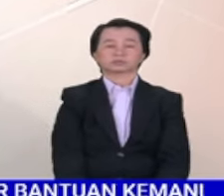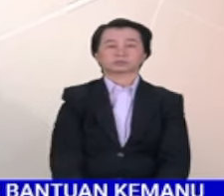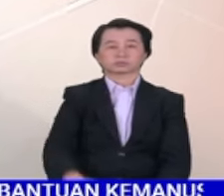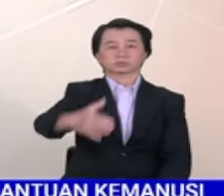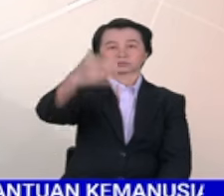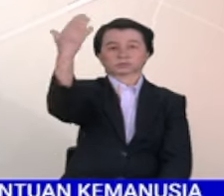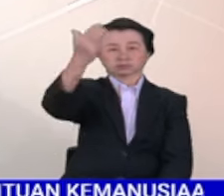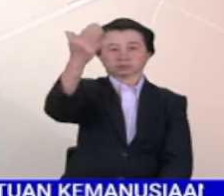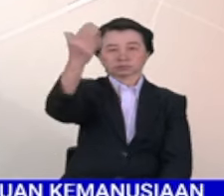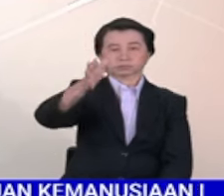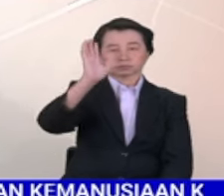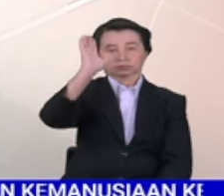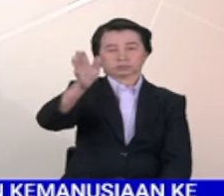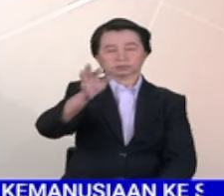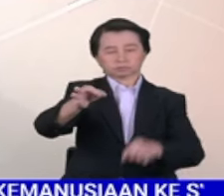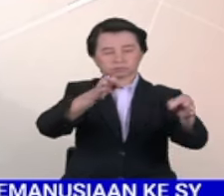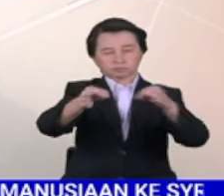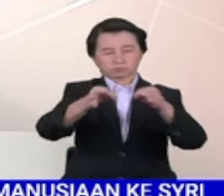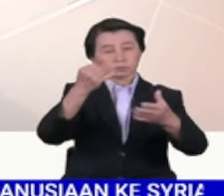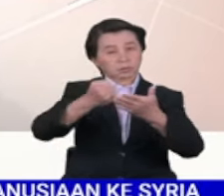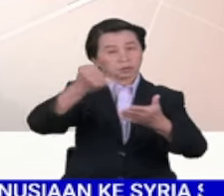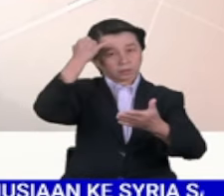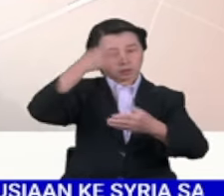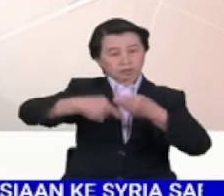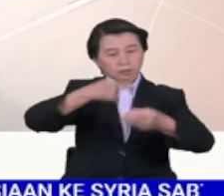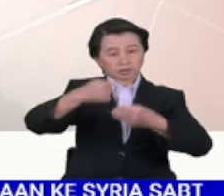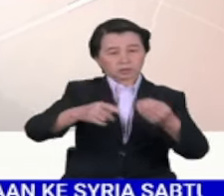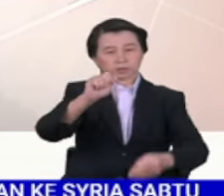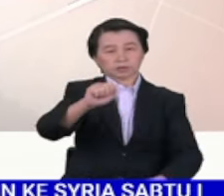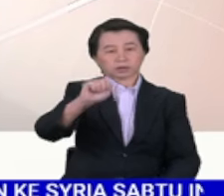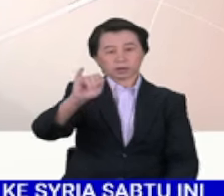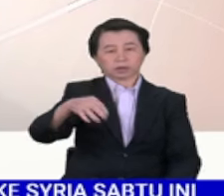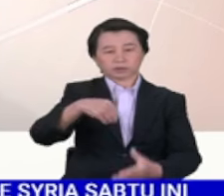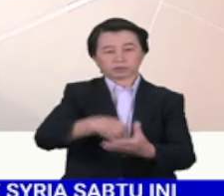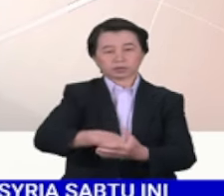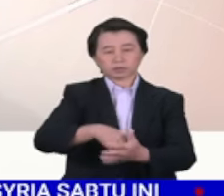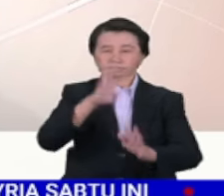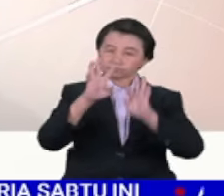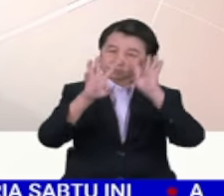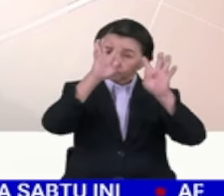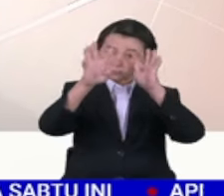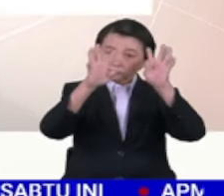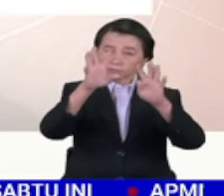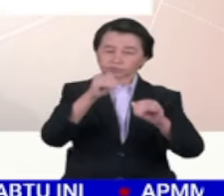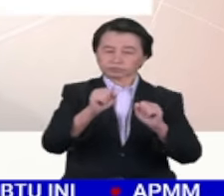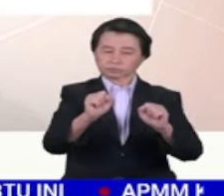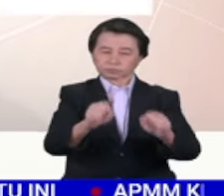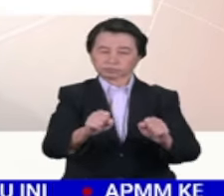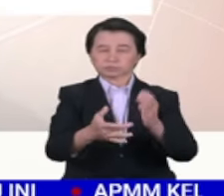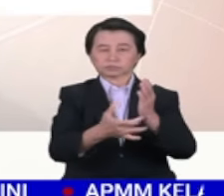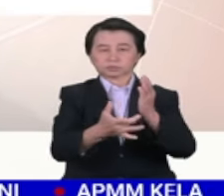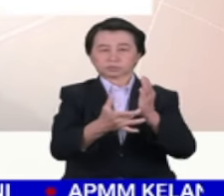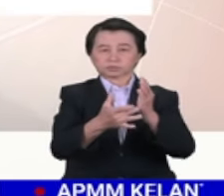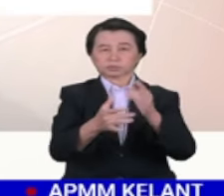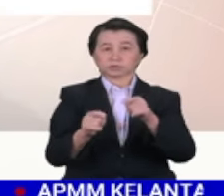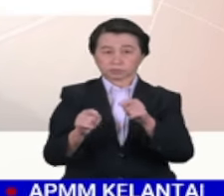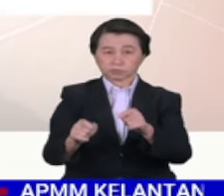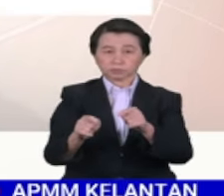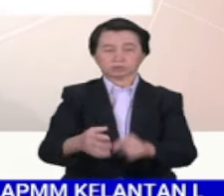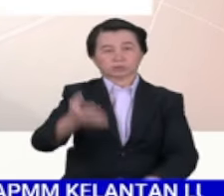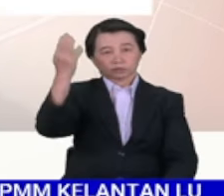ceramah antara lain akan berfungsi ilmu tentang penggunaan Ai dalam industri kreatif selain potensi teknologi tersebut